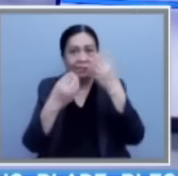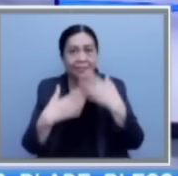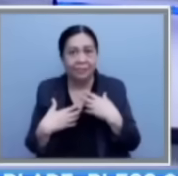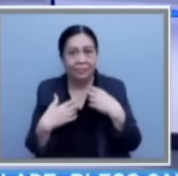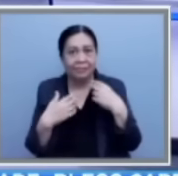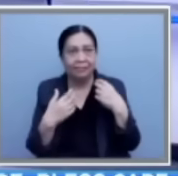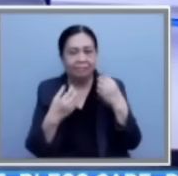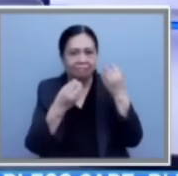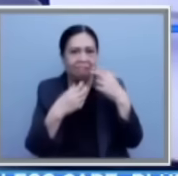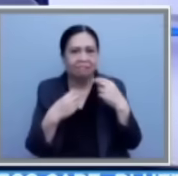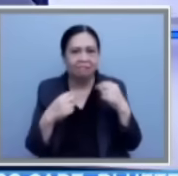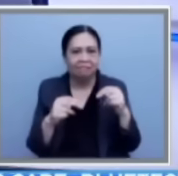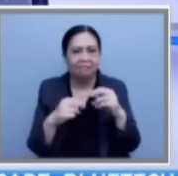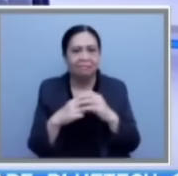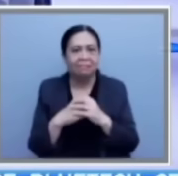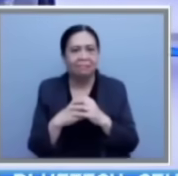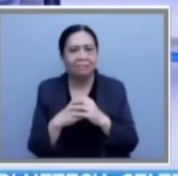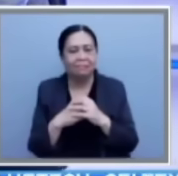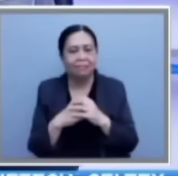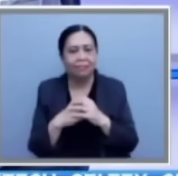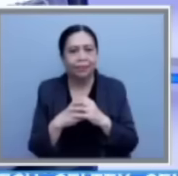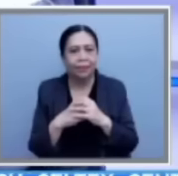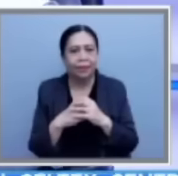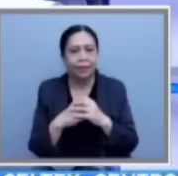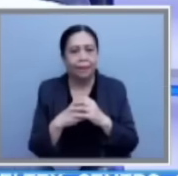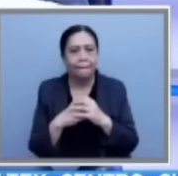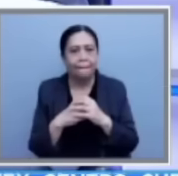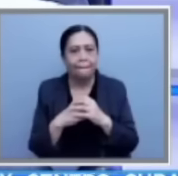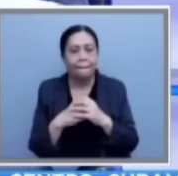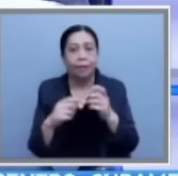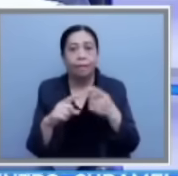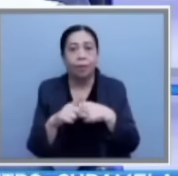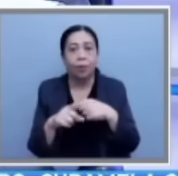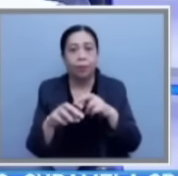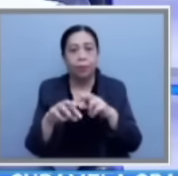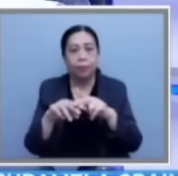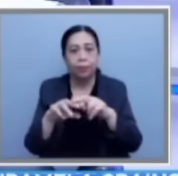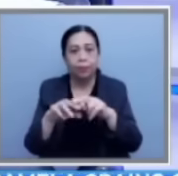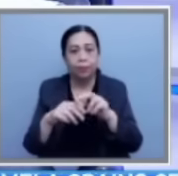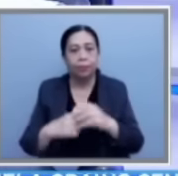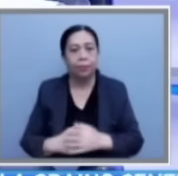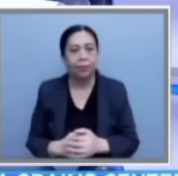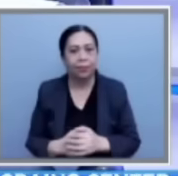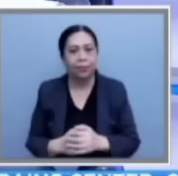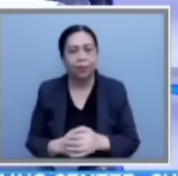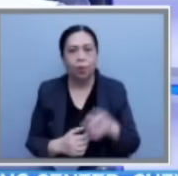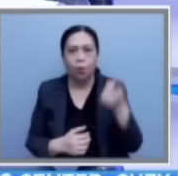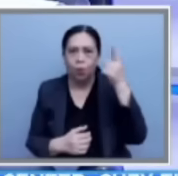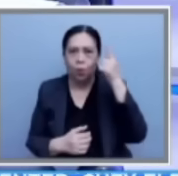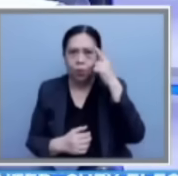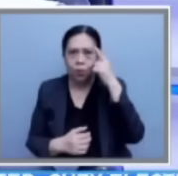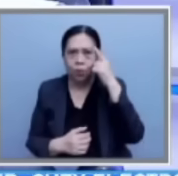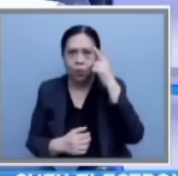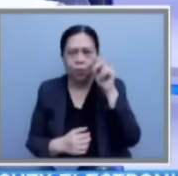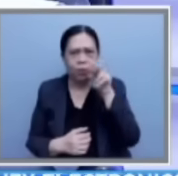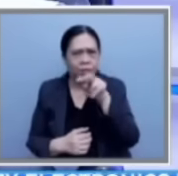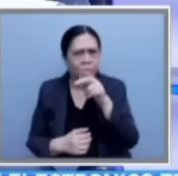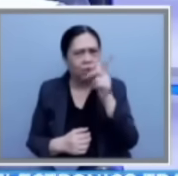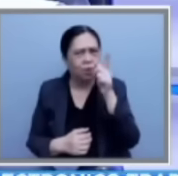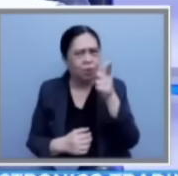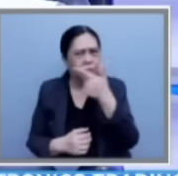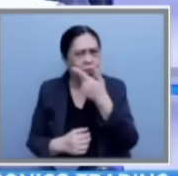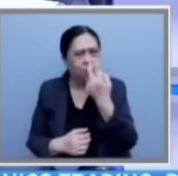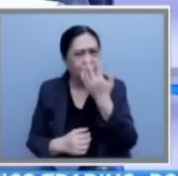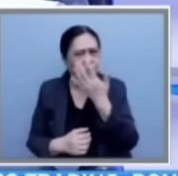po kami mula sa sa Pangasinan may nabalitaan tayo doon Oo Akala po namin kung una namin nakita eh parang gulong-gulong ah